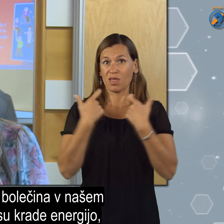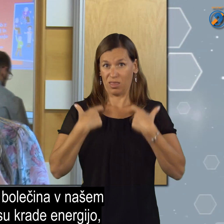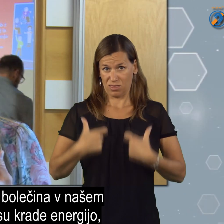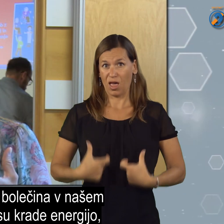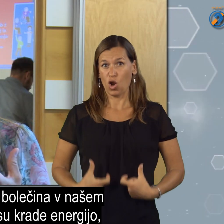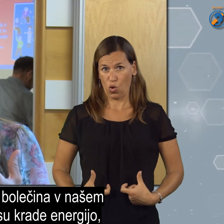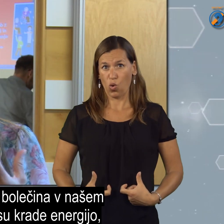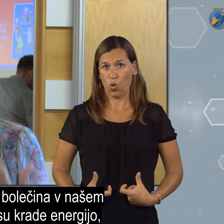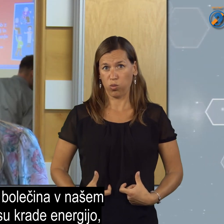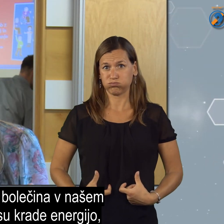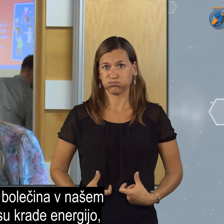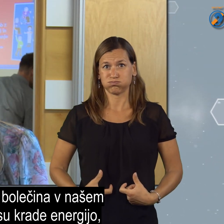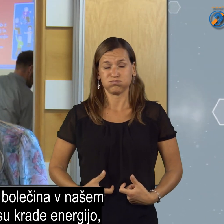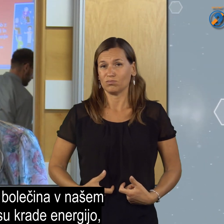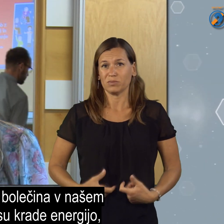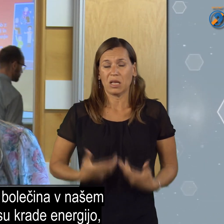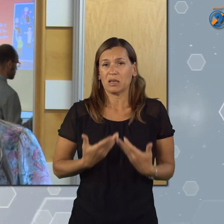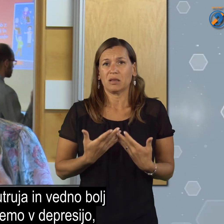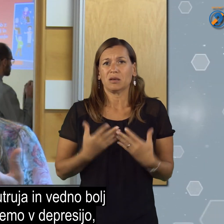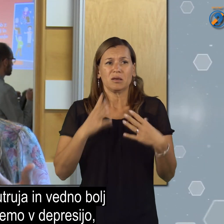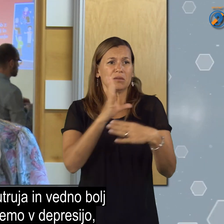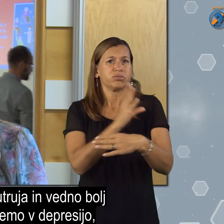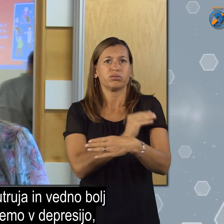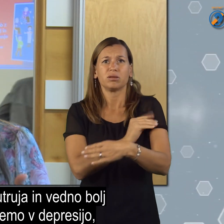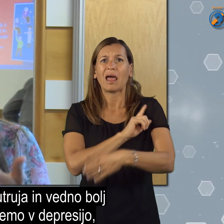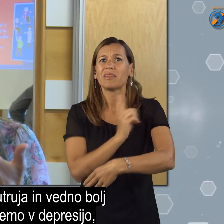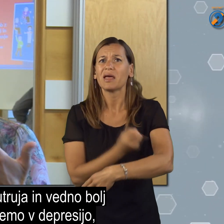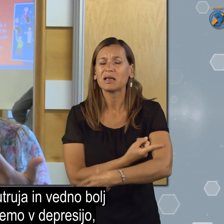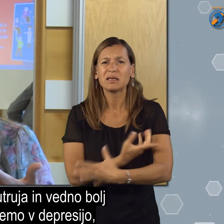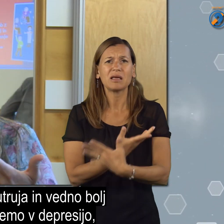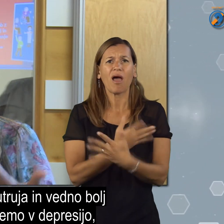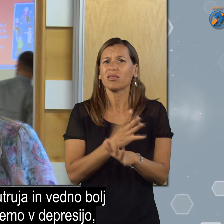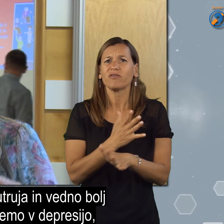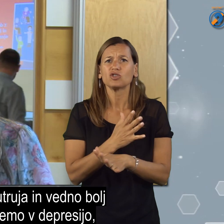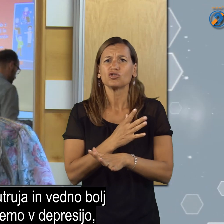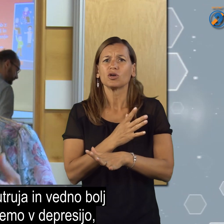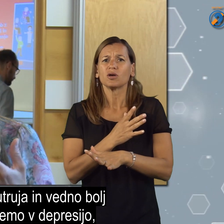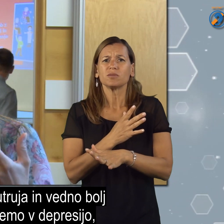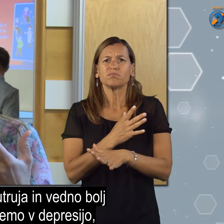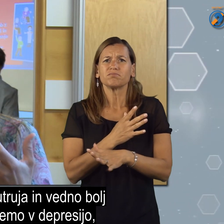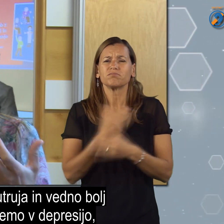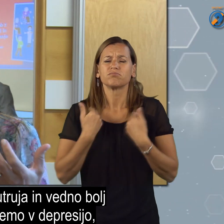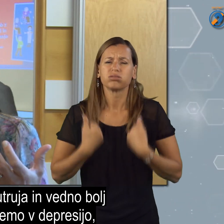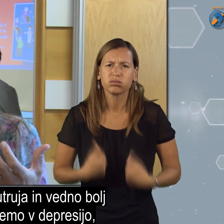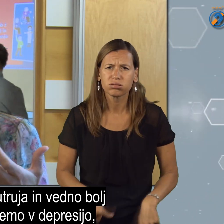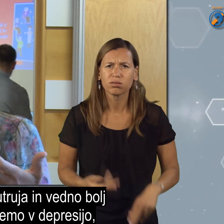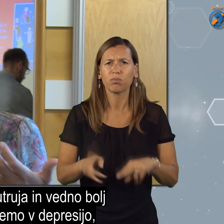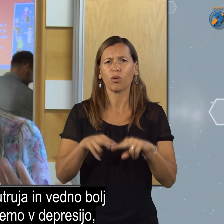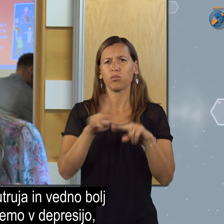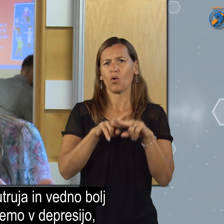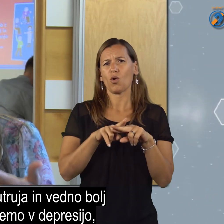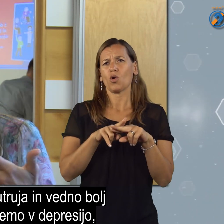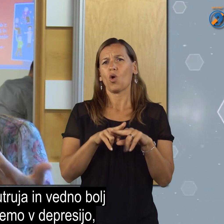telesu krade energijo, bi rekla, nas utruja in vedno bolj tonemo v eno tako, bi